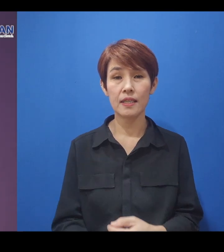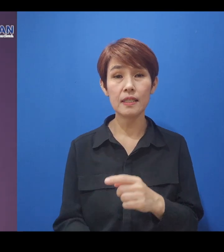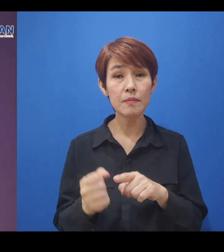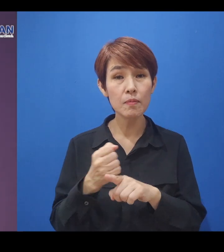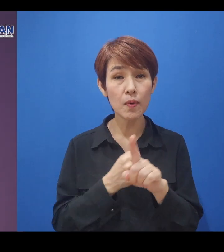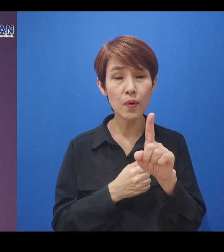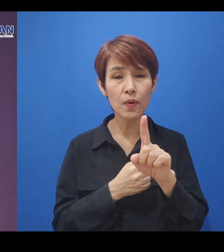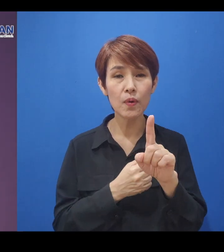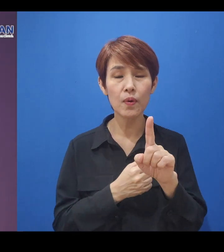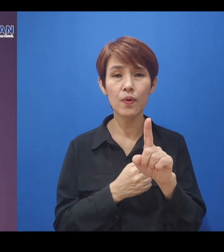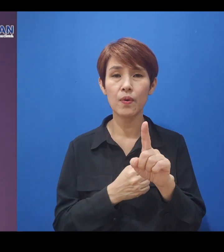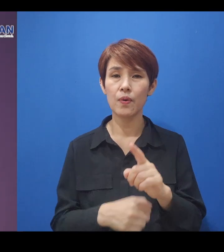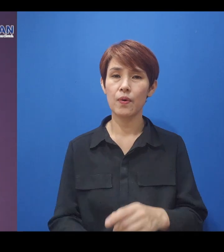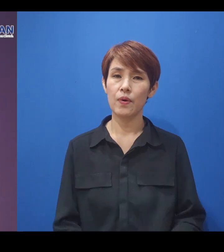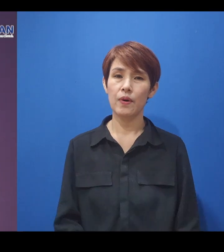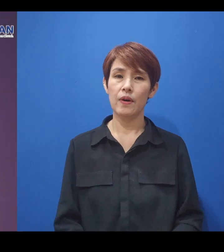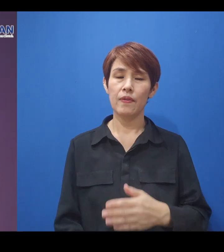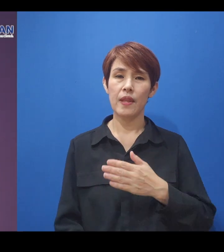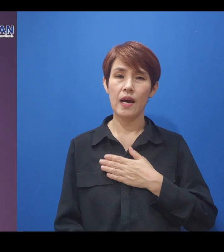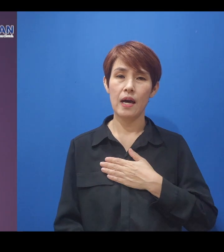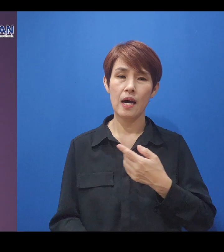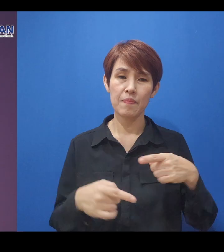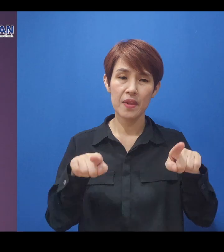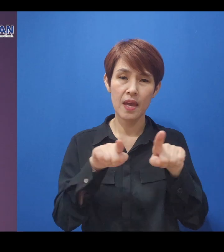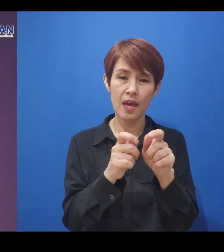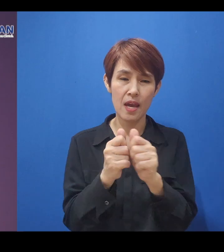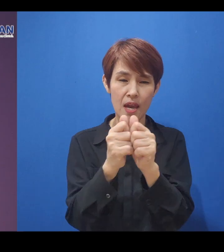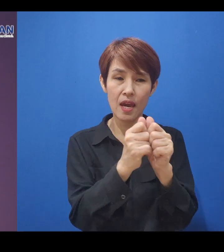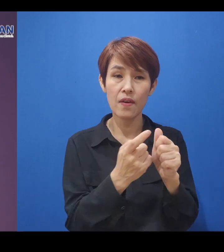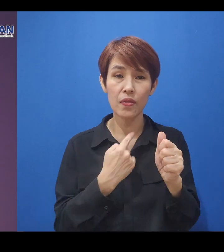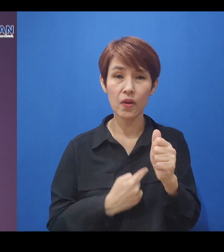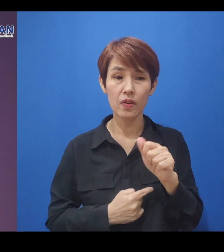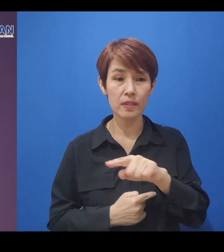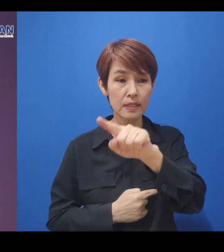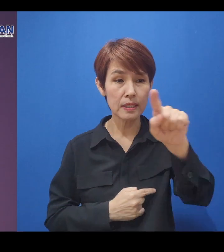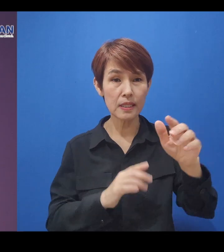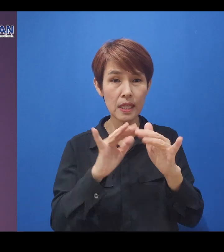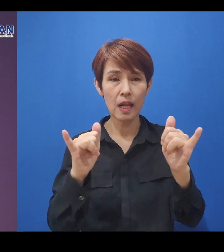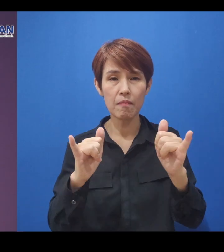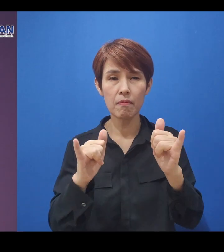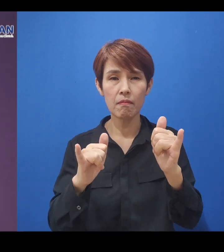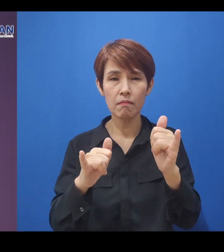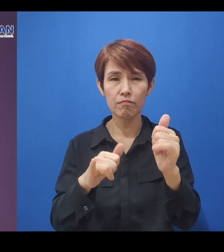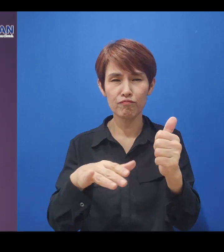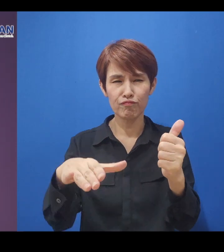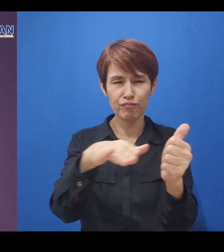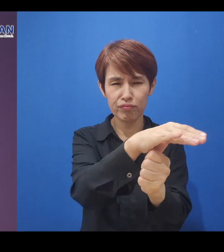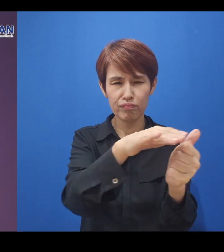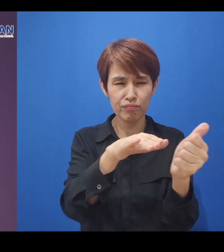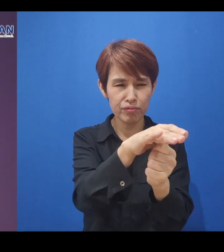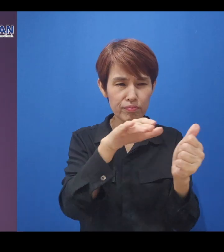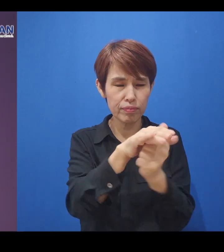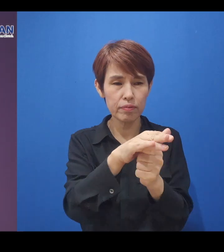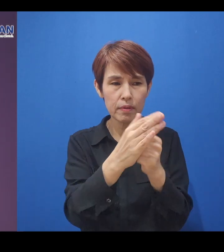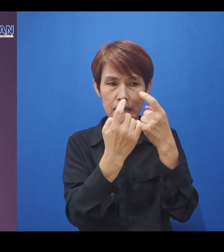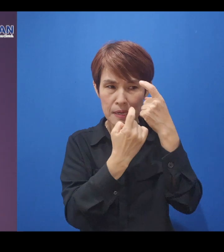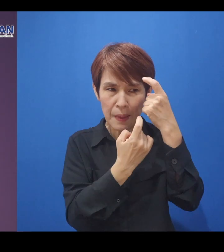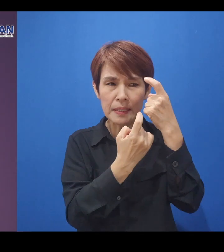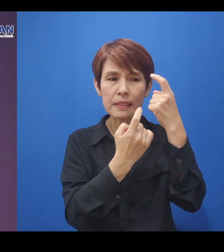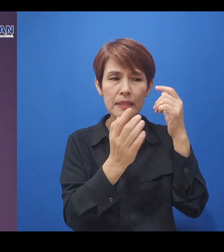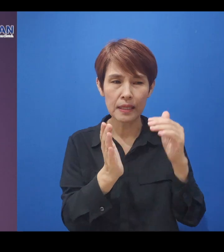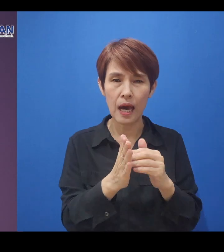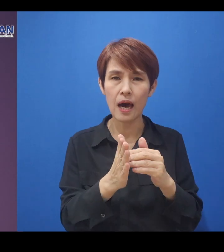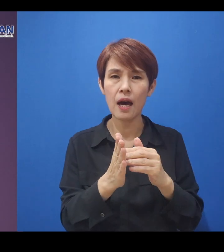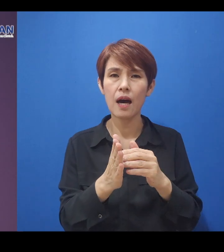뜻은 내 동료 기둥 같은 사도들이 다 순교당하는 걸 직접 눈으로 봤거나 그